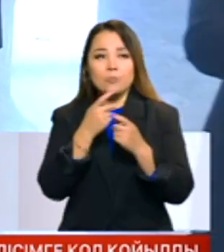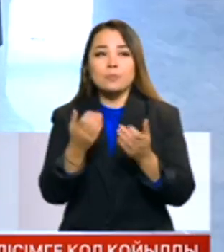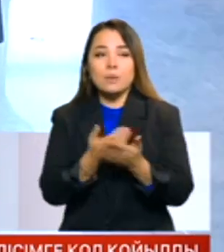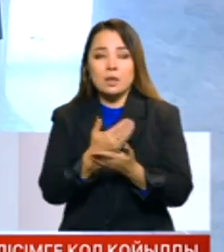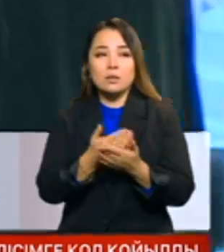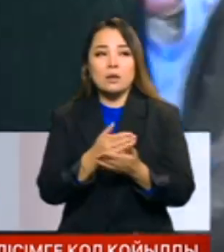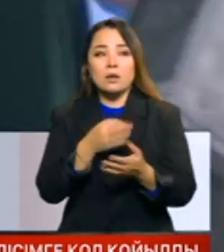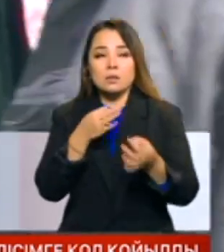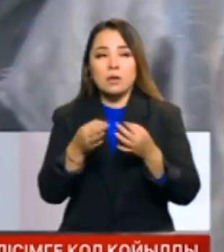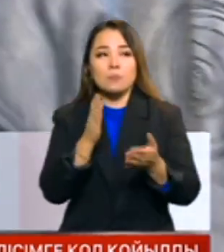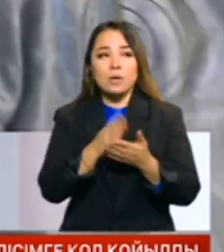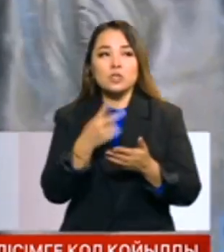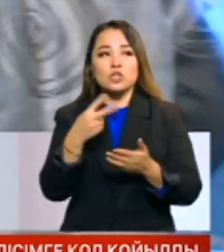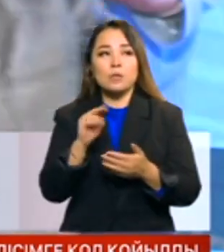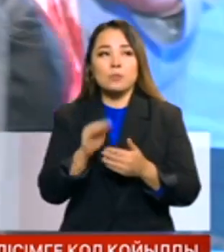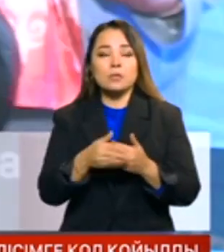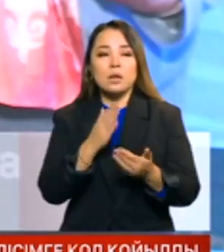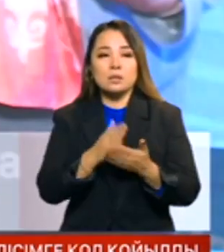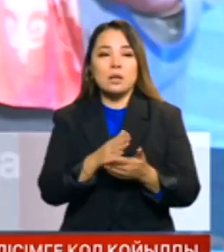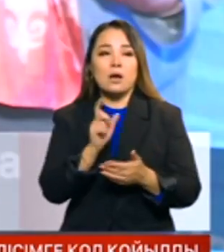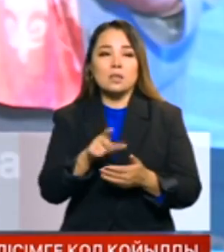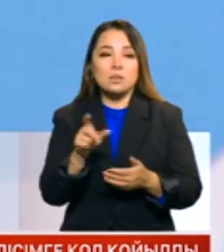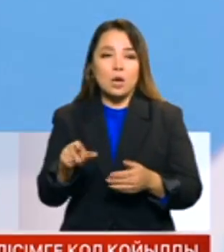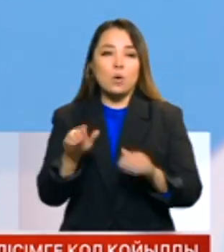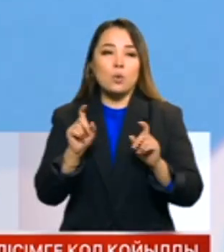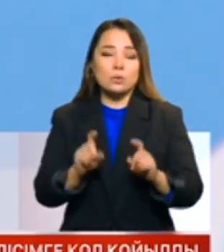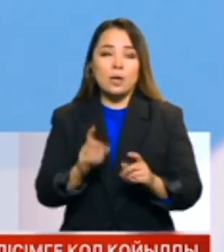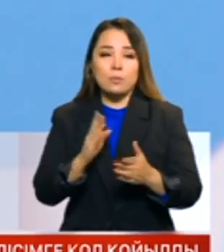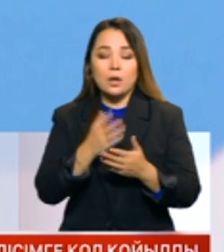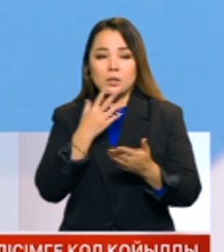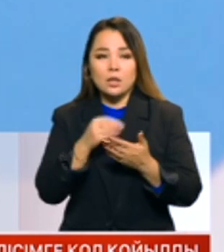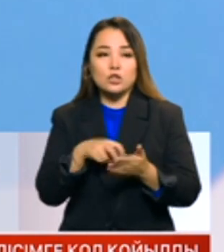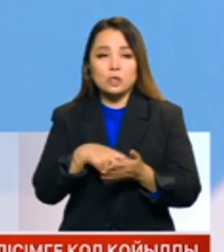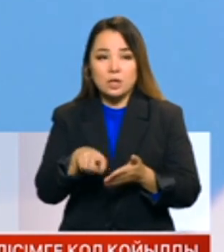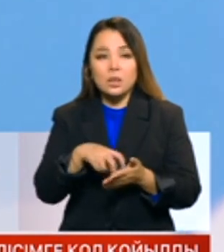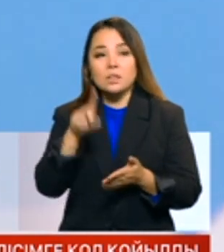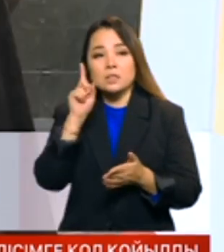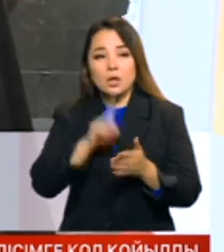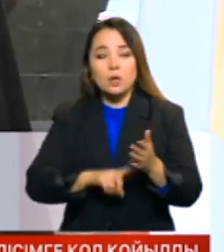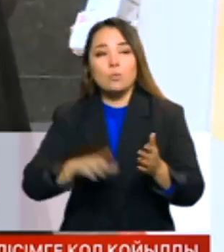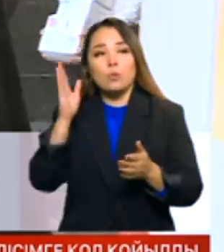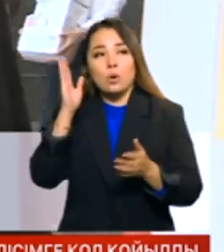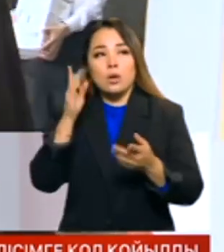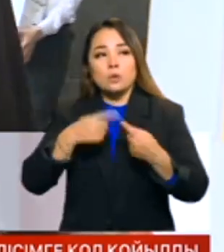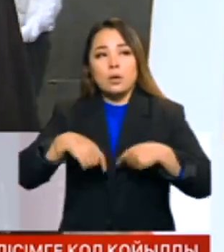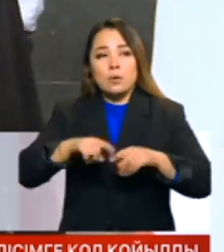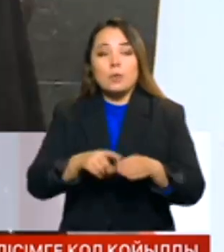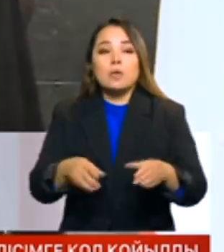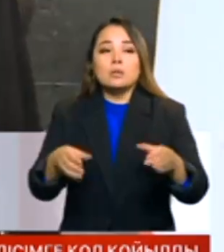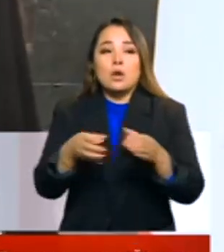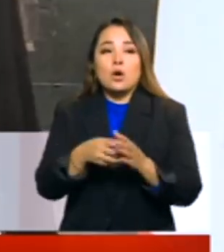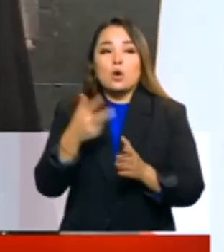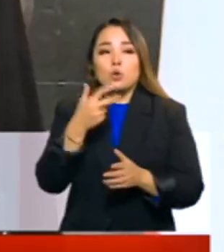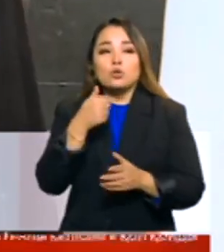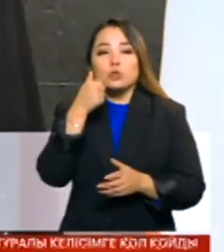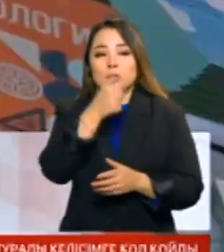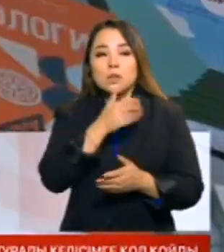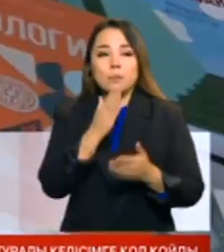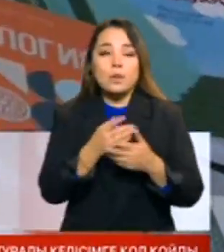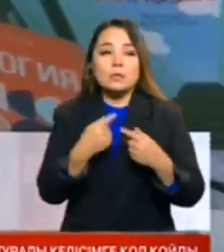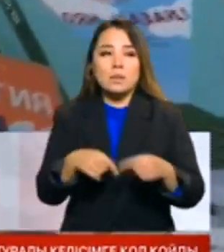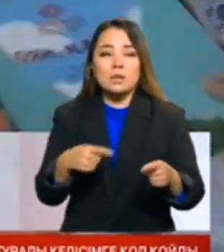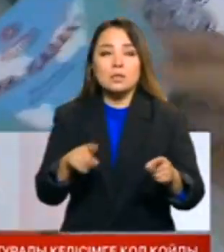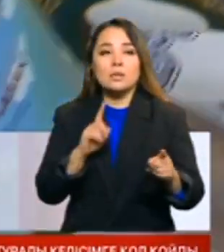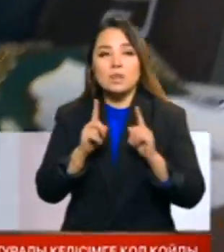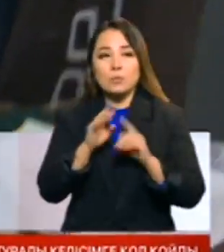ақпарат алып отырады, 20 мыңнан астам атана отырады. Ал сенімен болашақ қоғамдық бірлестігінің құрылғанына 3 жыл. Түрлі семинар